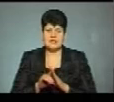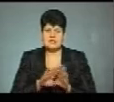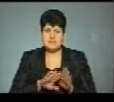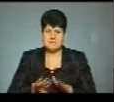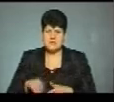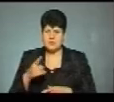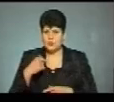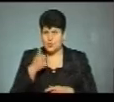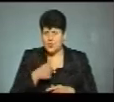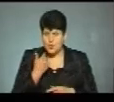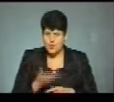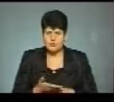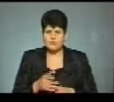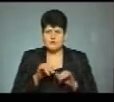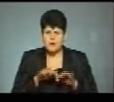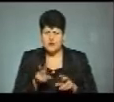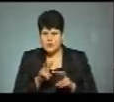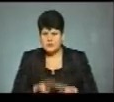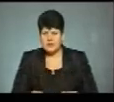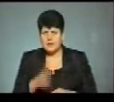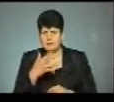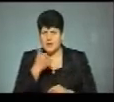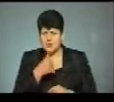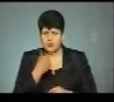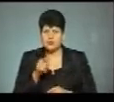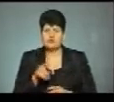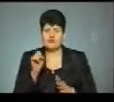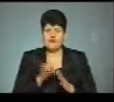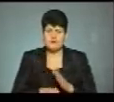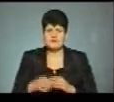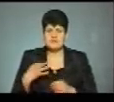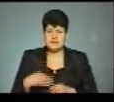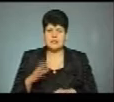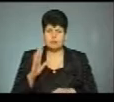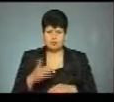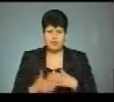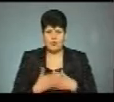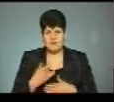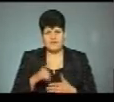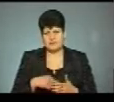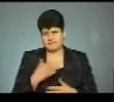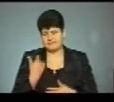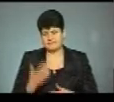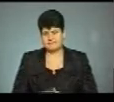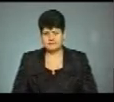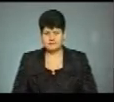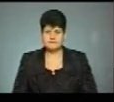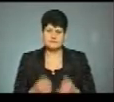Назара. Справи розглядали впродовж 5 років. У те, що вбивця сина буде покараний, каже, не вірить. Діло в тому, що